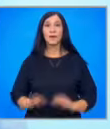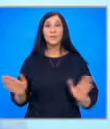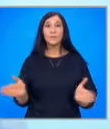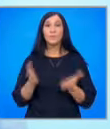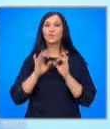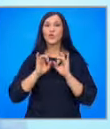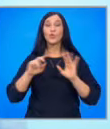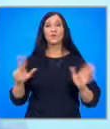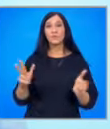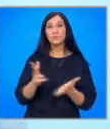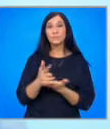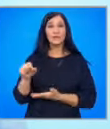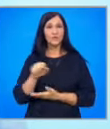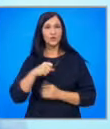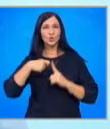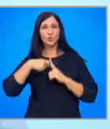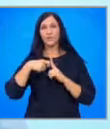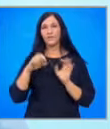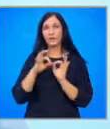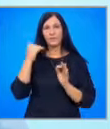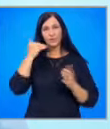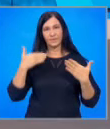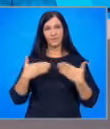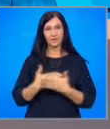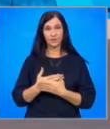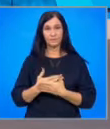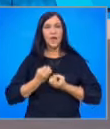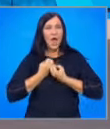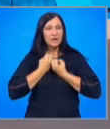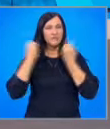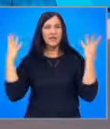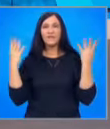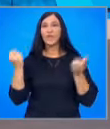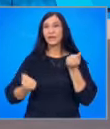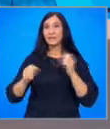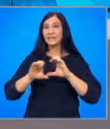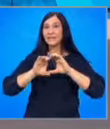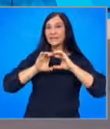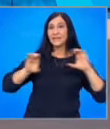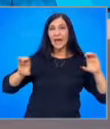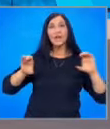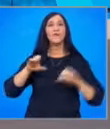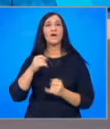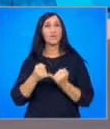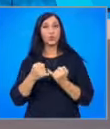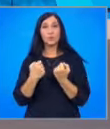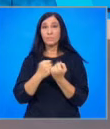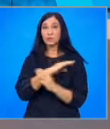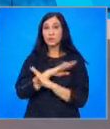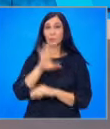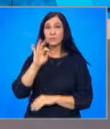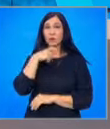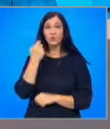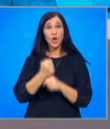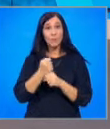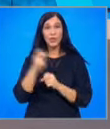Започват новините в 18. Добър вечер, аз съм Костадин Филипов. Взрив на цистерна в Русе. На място е загинал 50-годишен